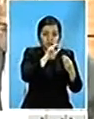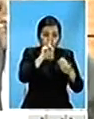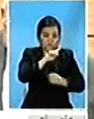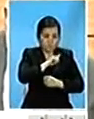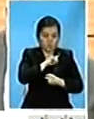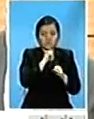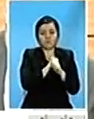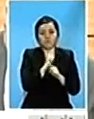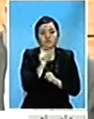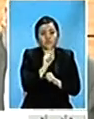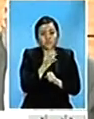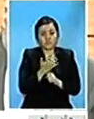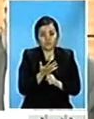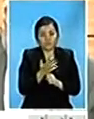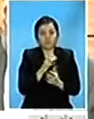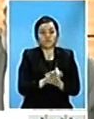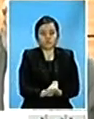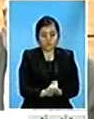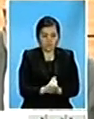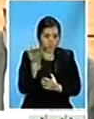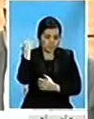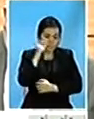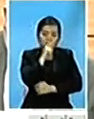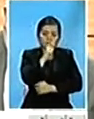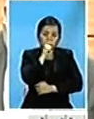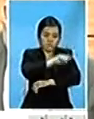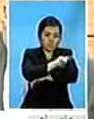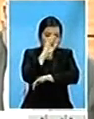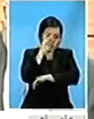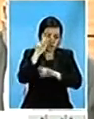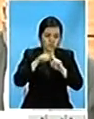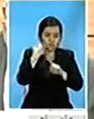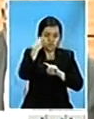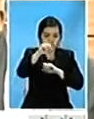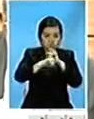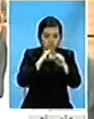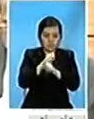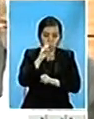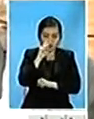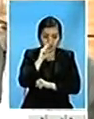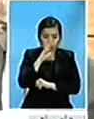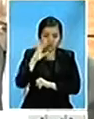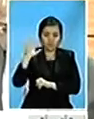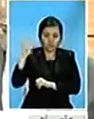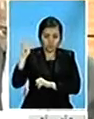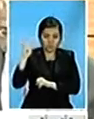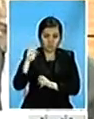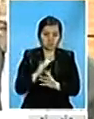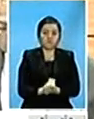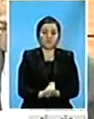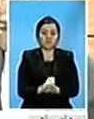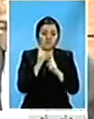ไรนี่คือสิ่งที่ท่านให้สัมภาษณ์ไว้วันที่6ตุลาคม2564ปรากฏในไทยพับลิก้